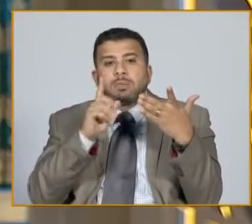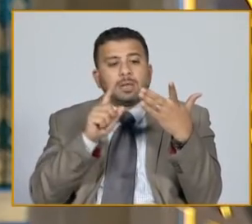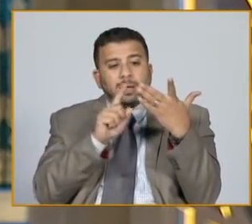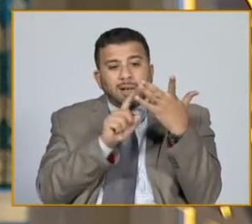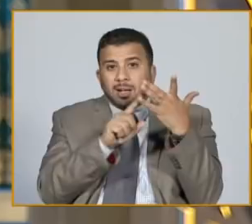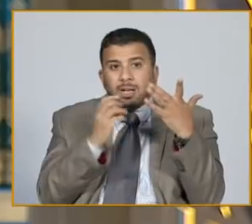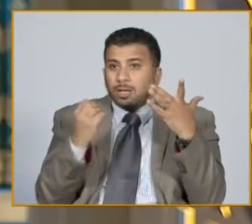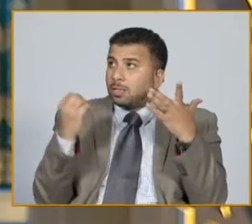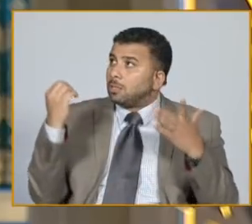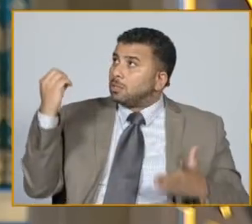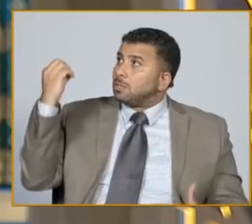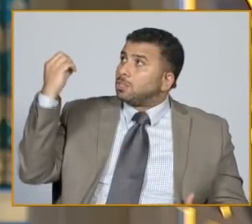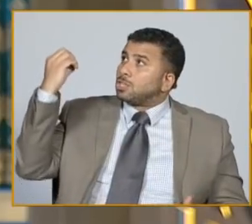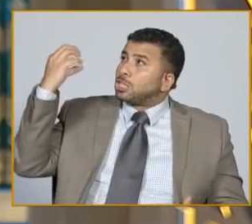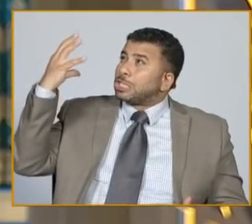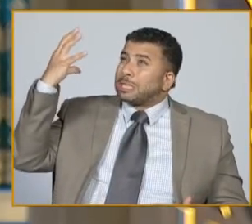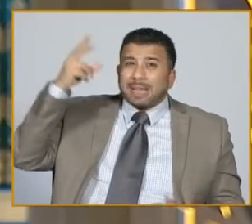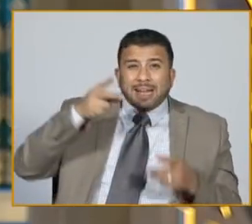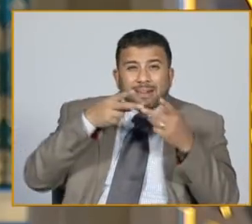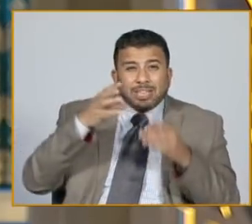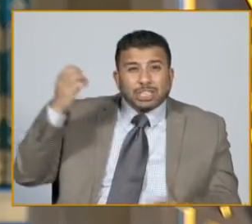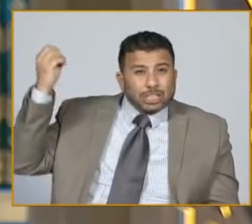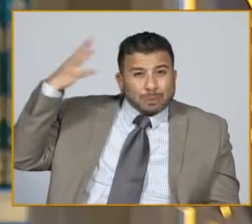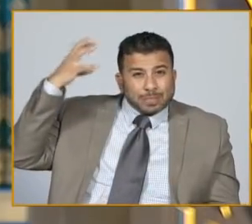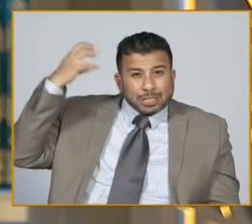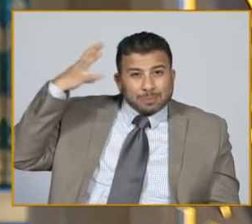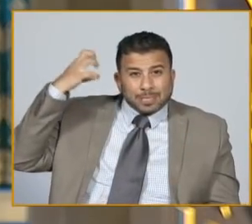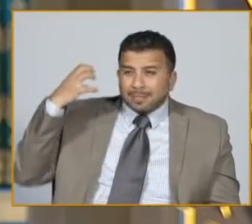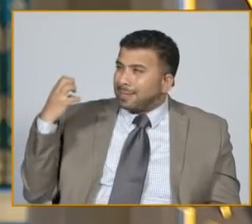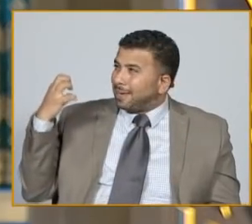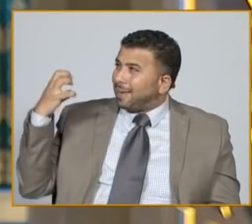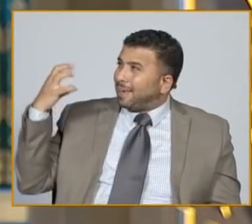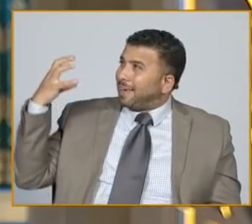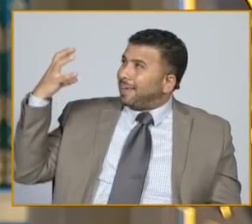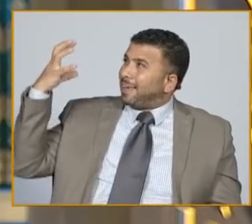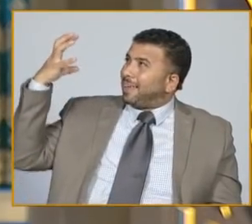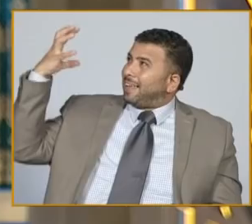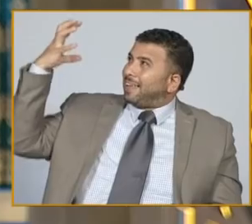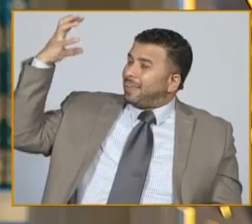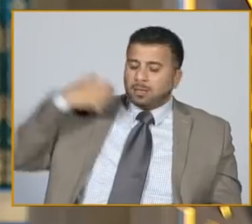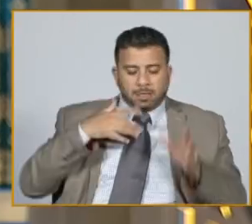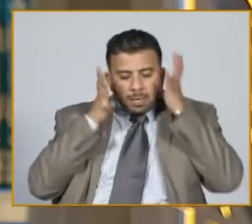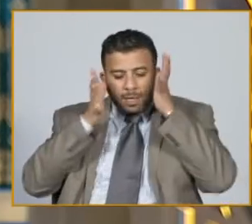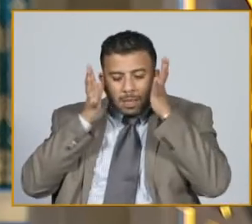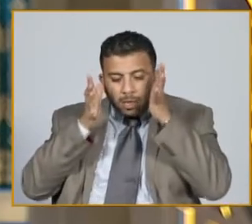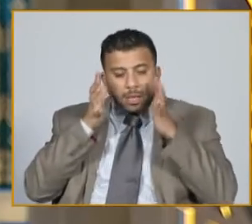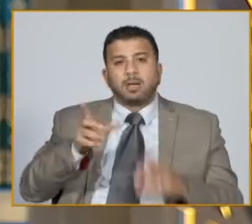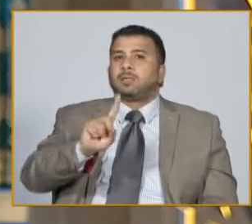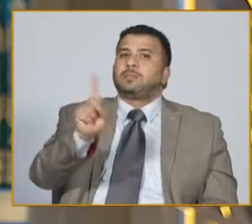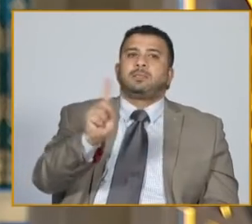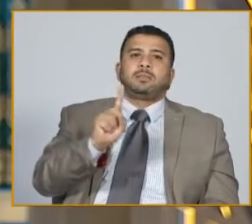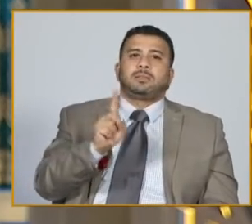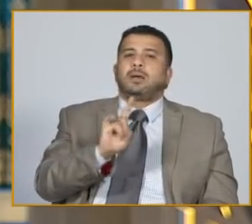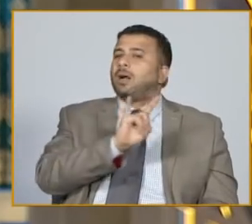الشمس، لما تبدأ الشمس تطلع لا يجوز للإنسان ويحرم عليه أن يصلي اختيارا في هذا الوقت.